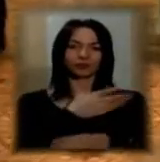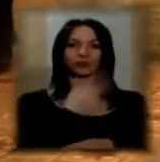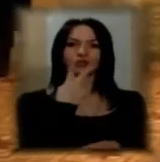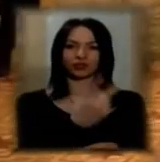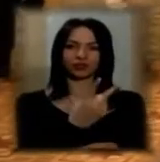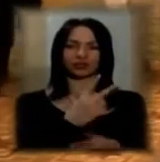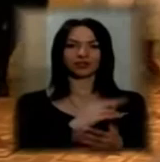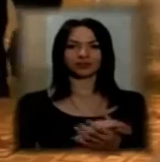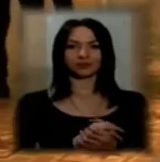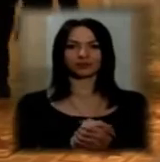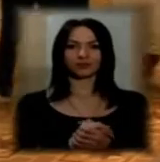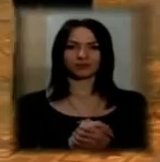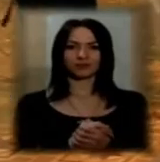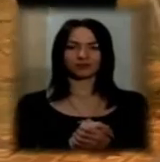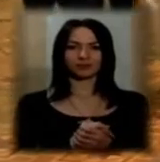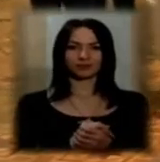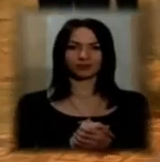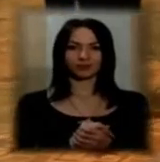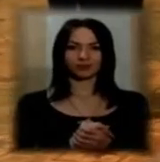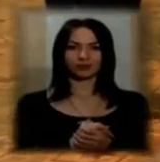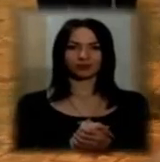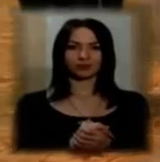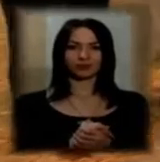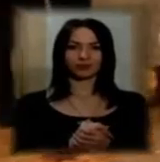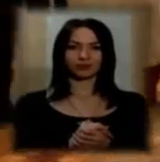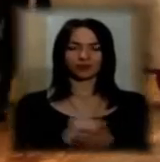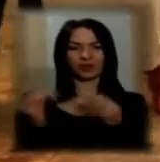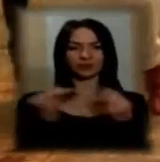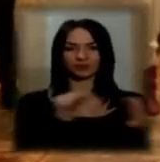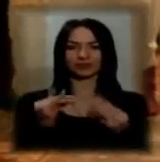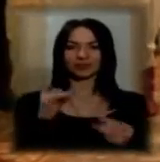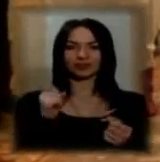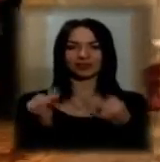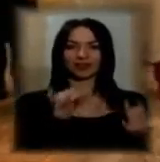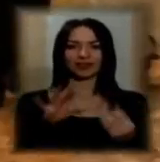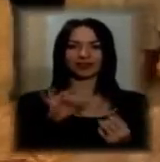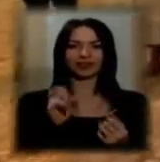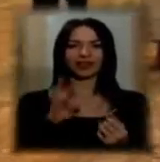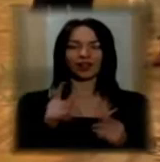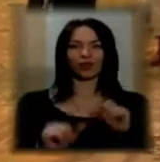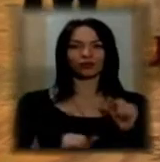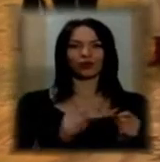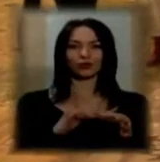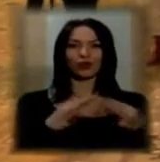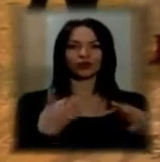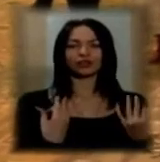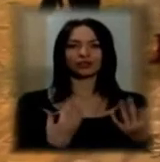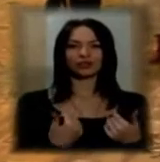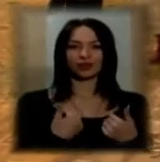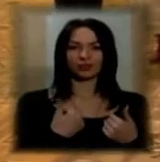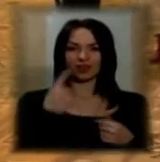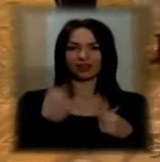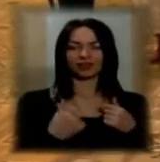Безобразие! Хто розрішив мене тривожити? А ми хочемо вас покрасити! Вот еще